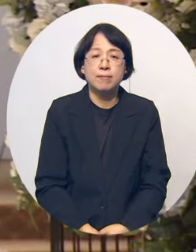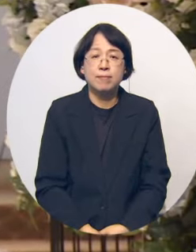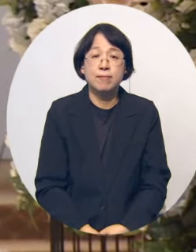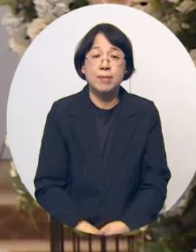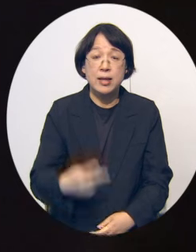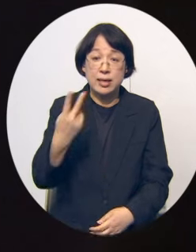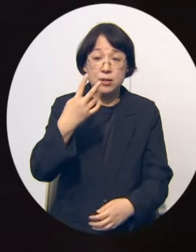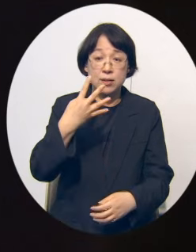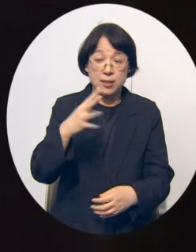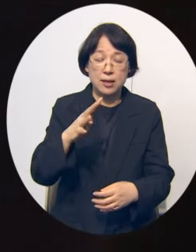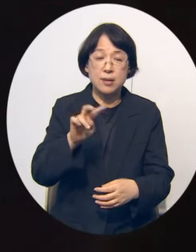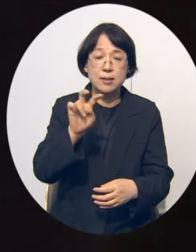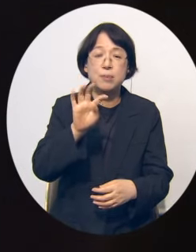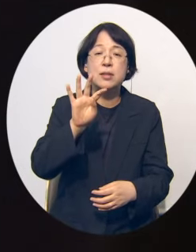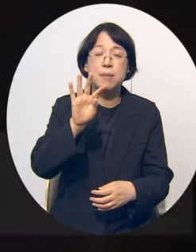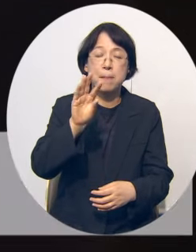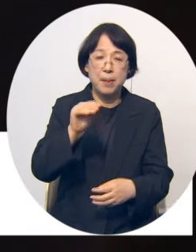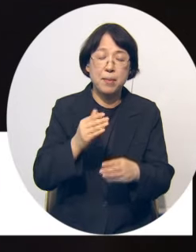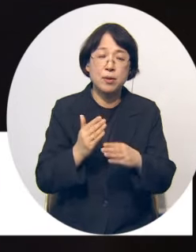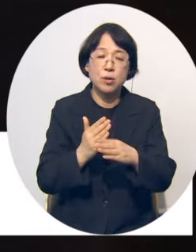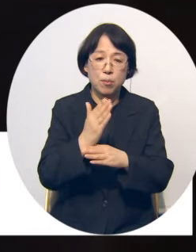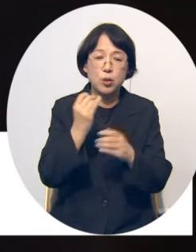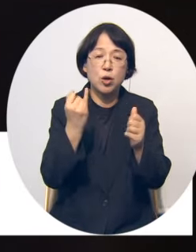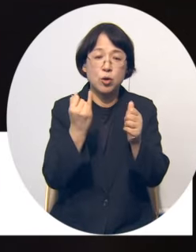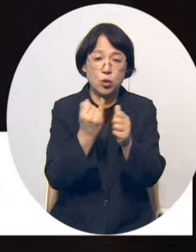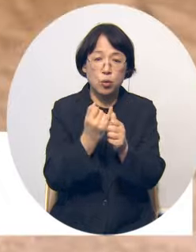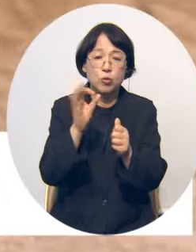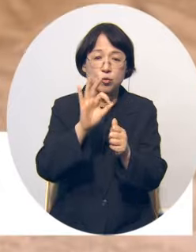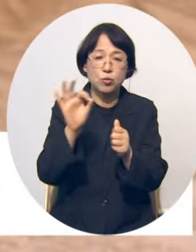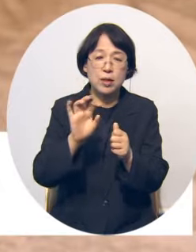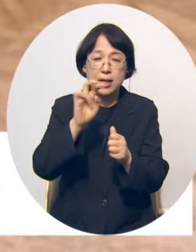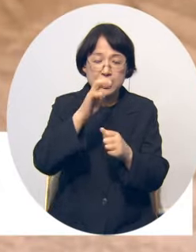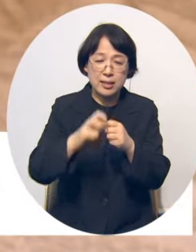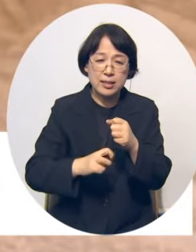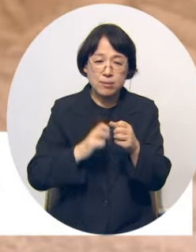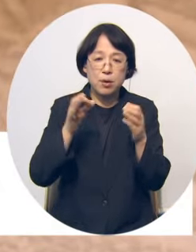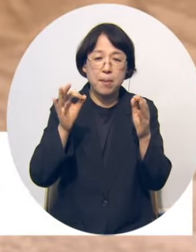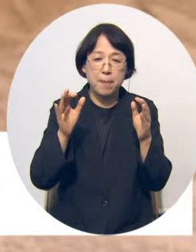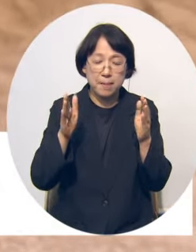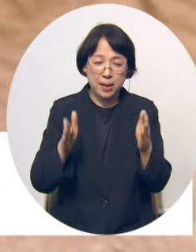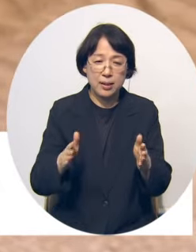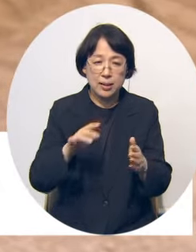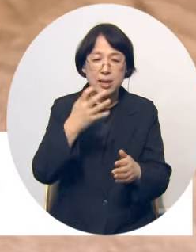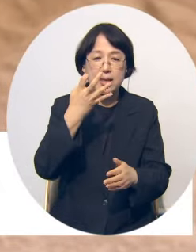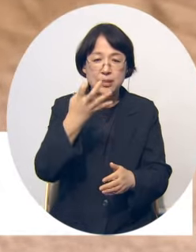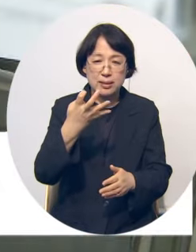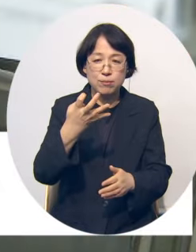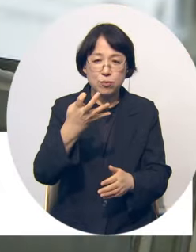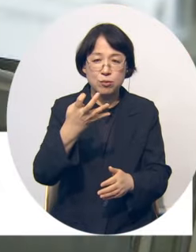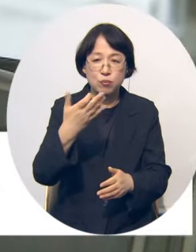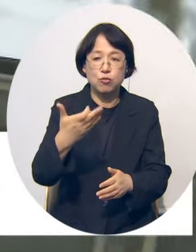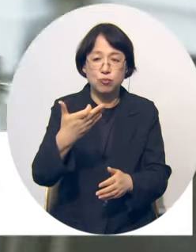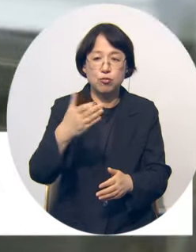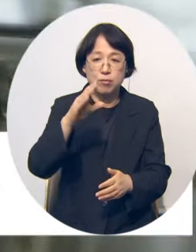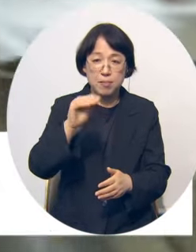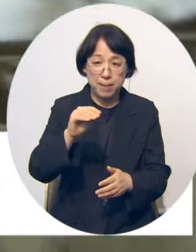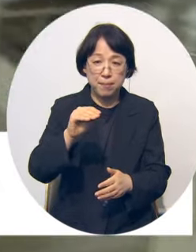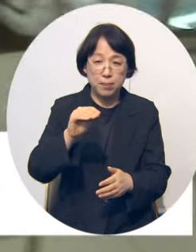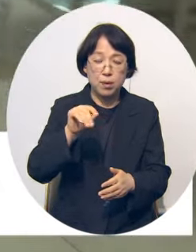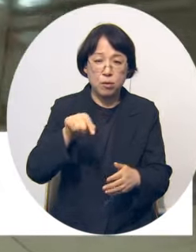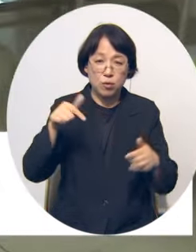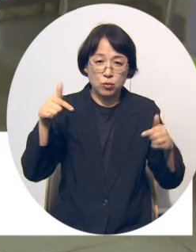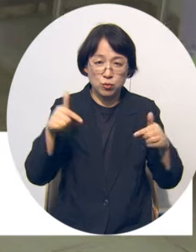지난 2004년 30만 명을 넘었던 전체 혼인 건수는 20년 만에 19만 명대로 떨어졌습니다. 출산율 또한